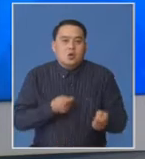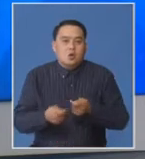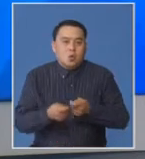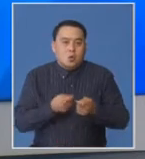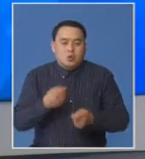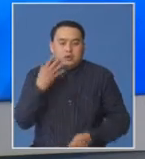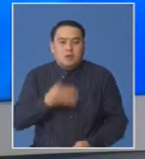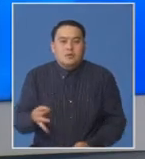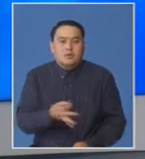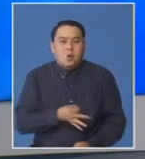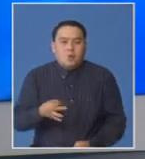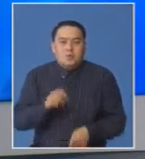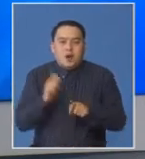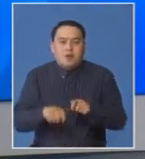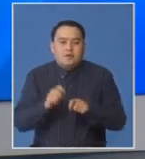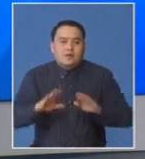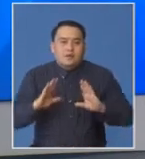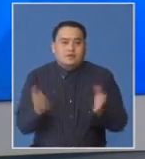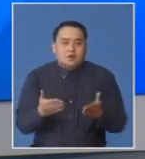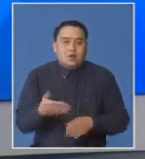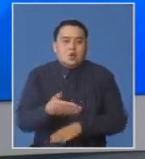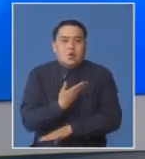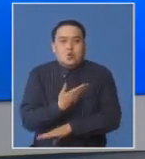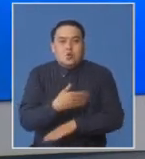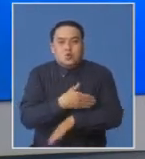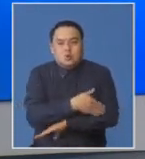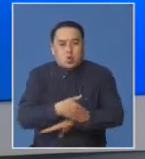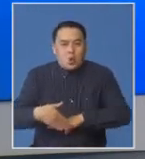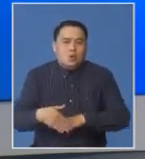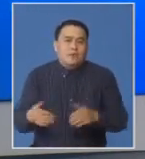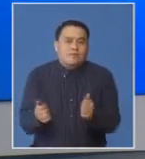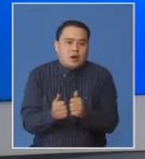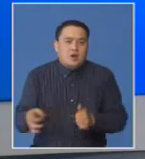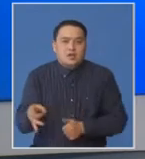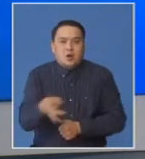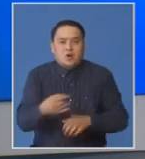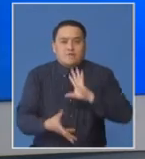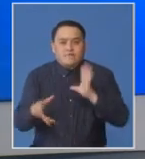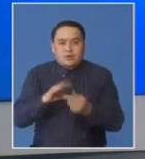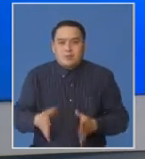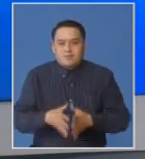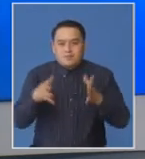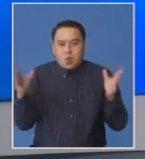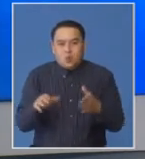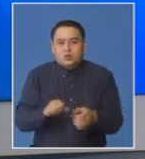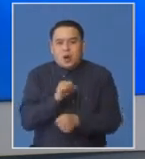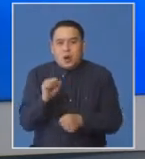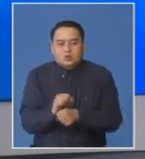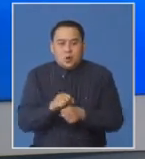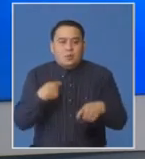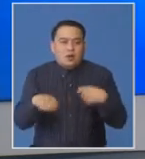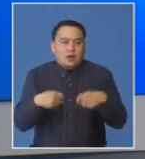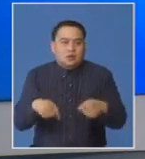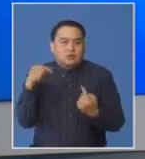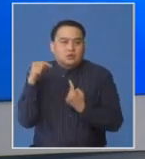Руководство края ЖИТСУ проверило состояние придорожной инфраструктуры в регионе и пришло к выводу, что большинство точек общепита